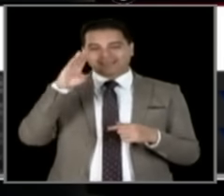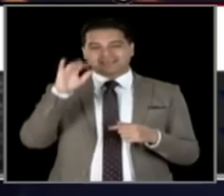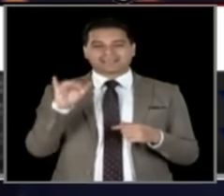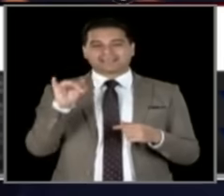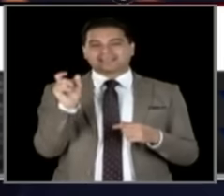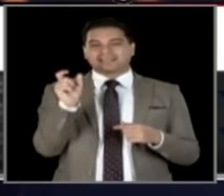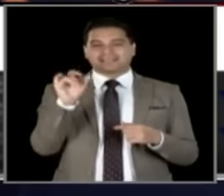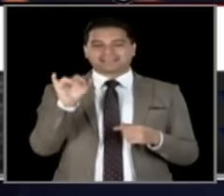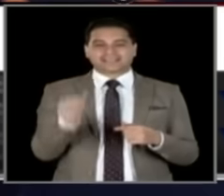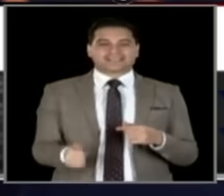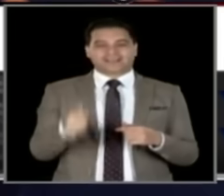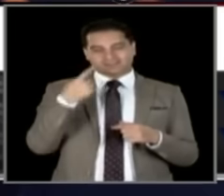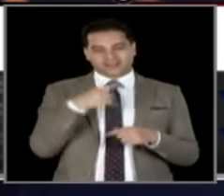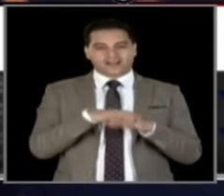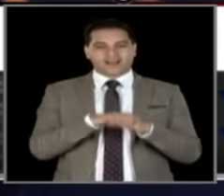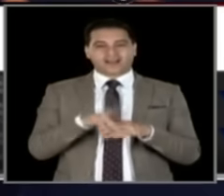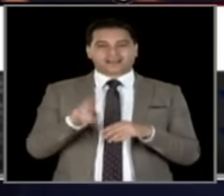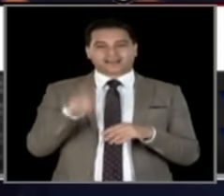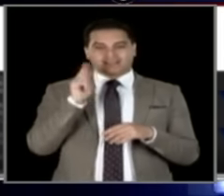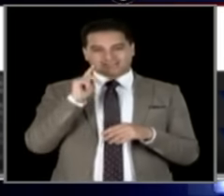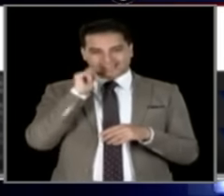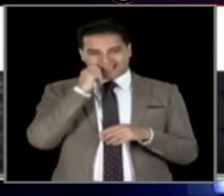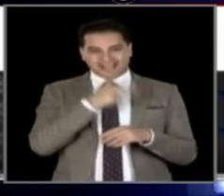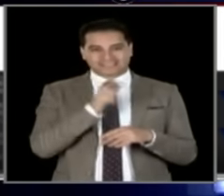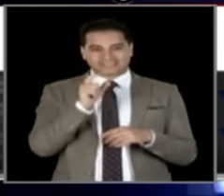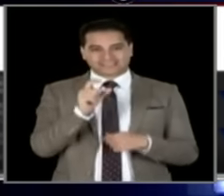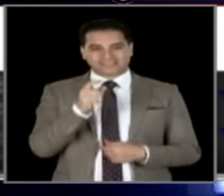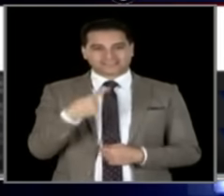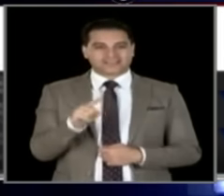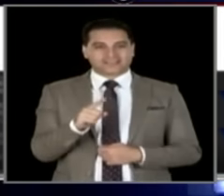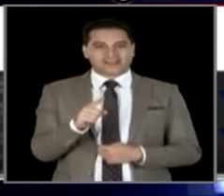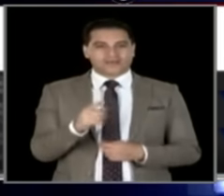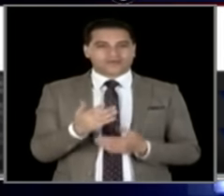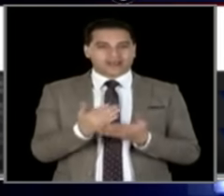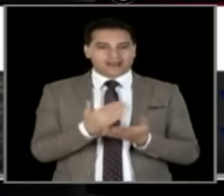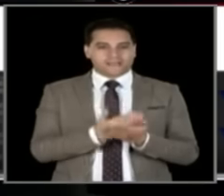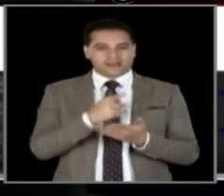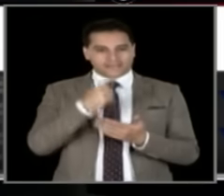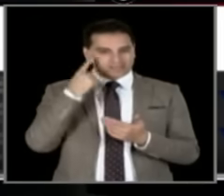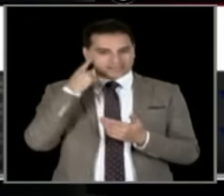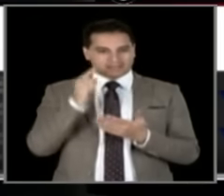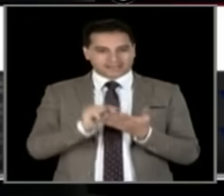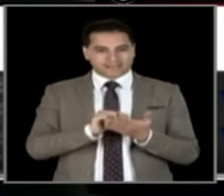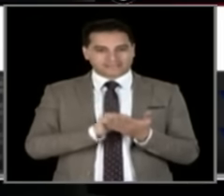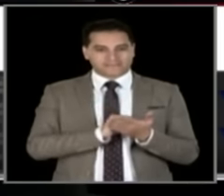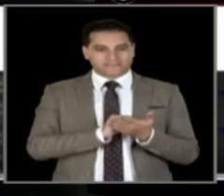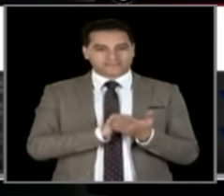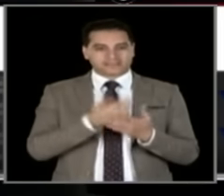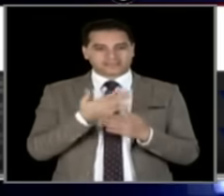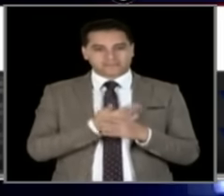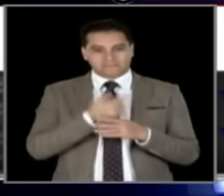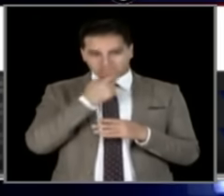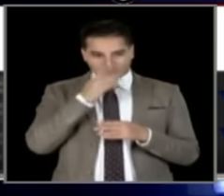خلاص خلاص. كلمة السر، هو إبراهيم أصلاً قبل ما يسمع كتبها، كتب لي كينيا عشان